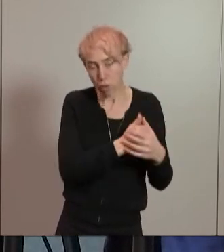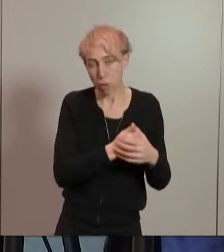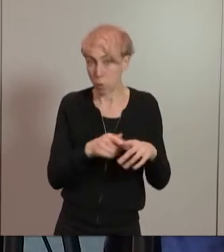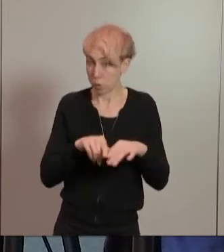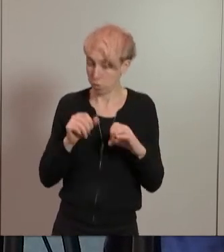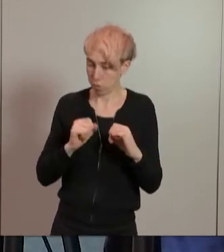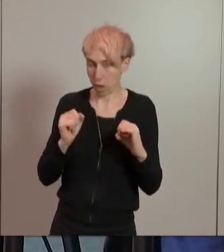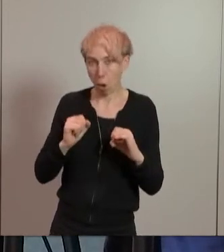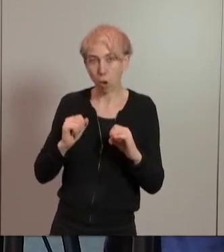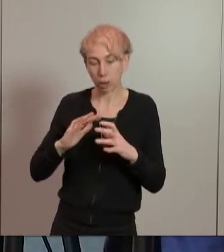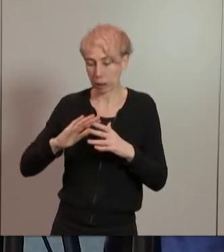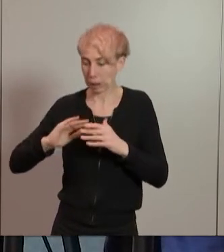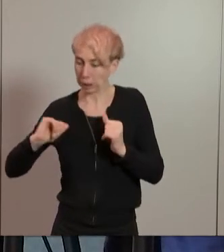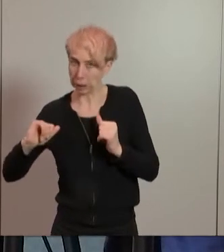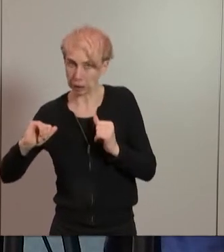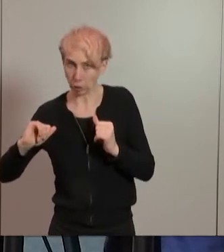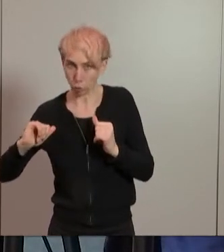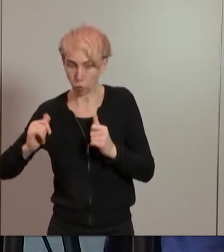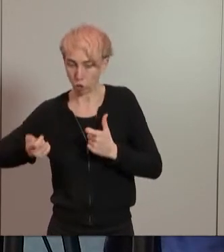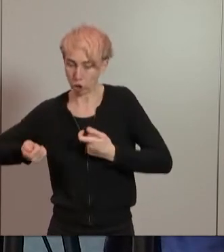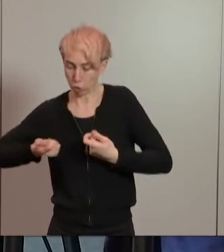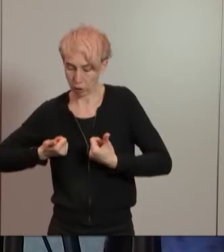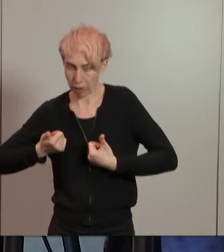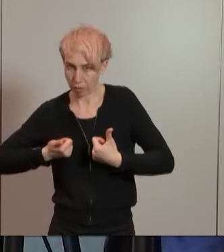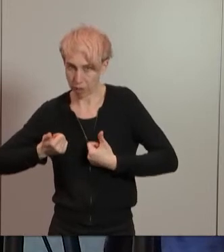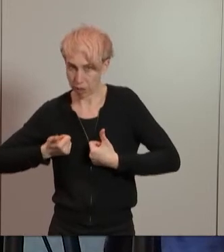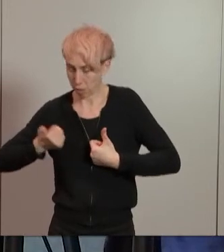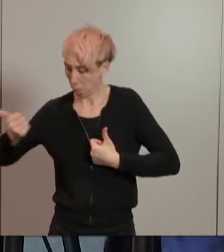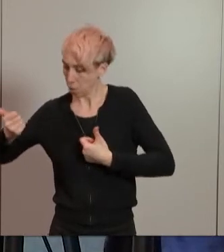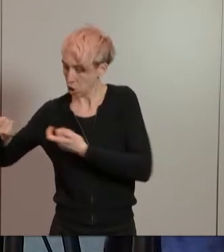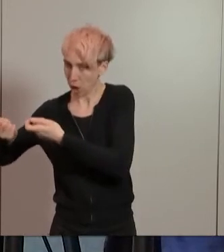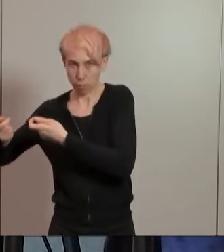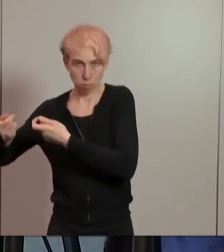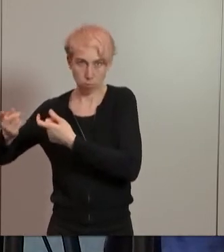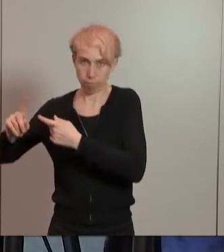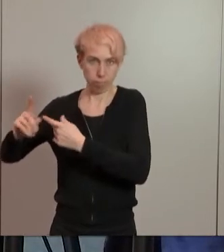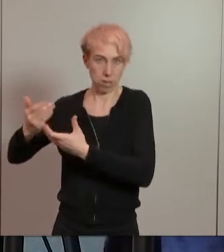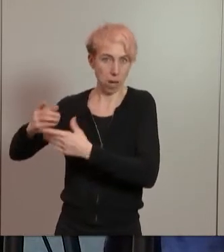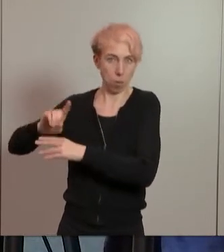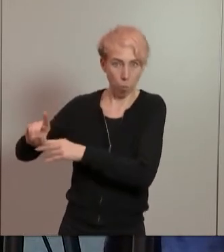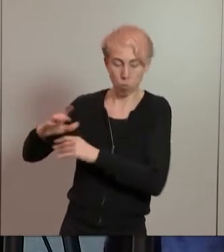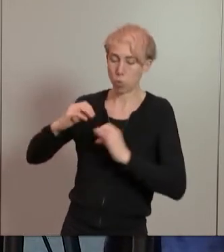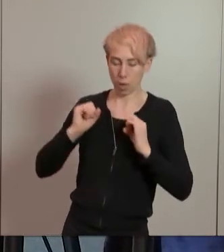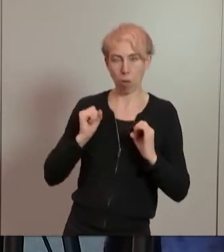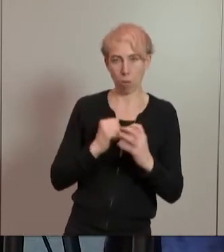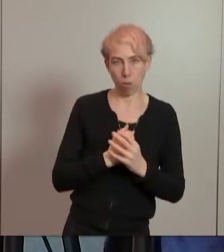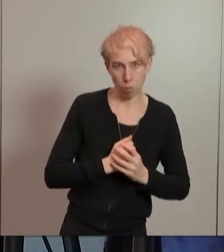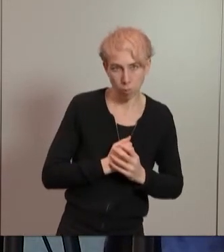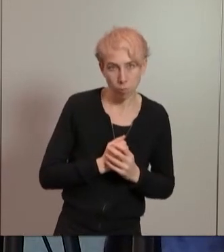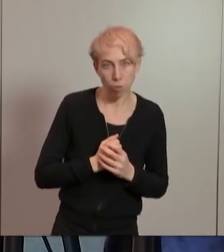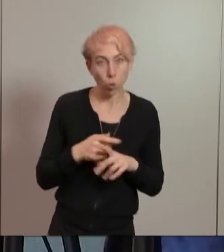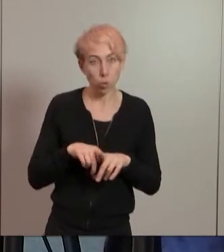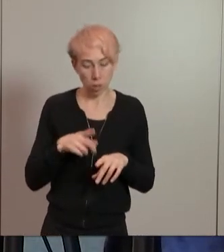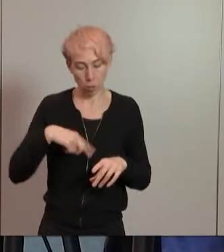de la délégation de gestion des services ou des établissements par COPAVI. Rosée à gauche toute approuve également la